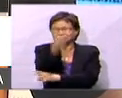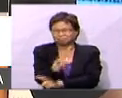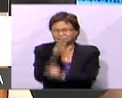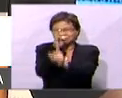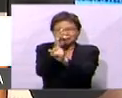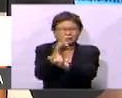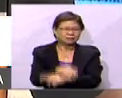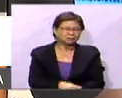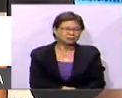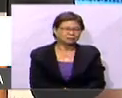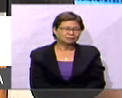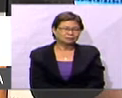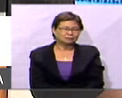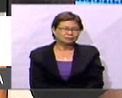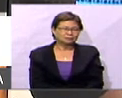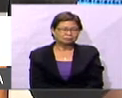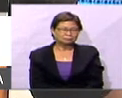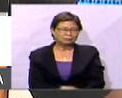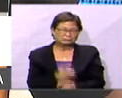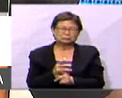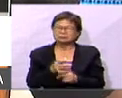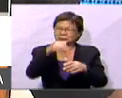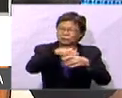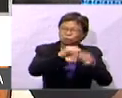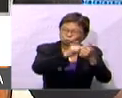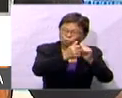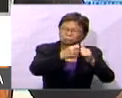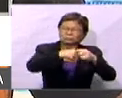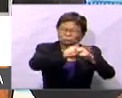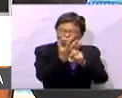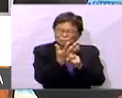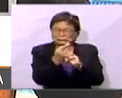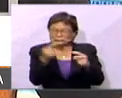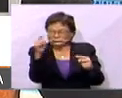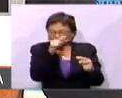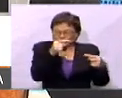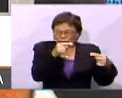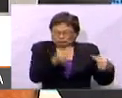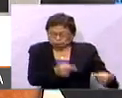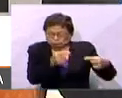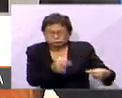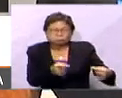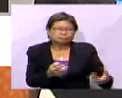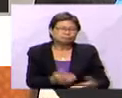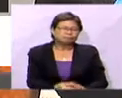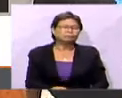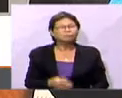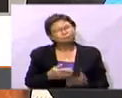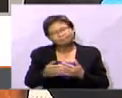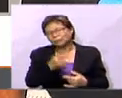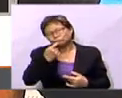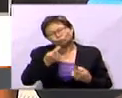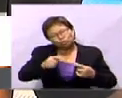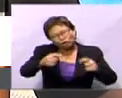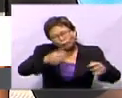It's very competitive in Com Games, and we're just going to do. You know, we always go there to do our best and to